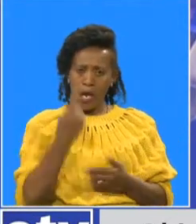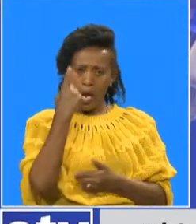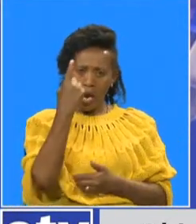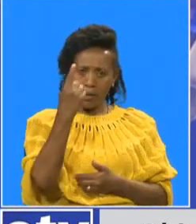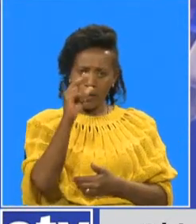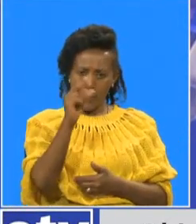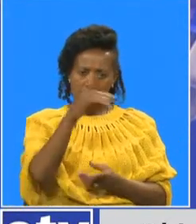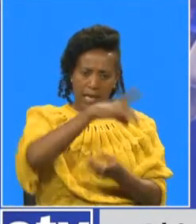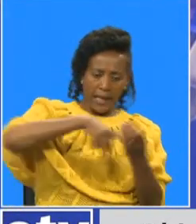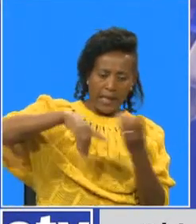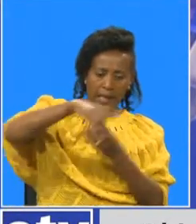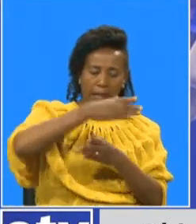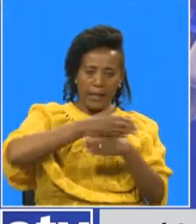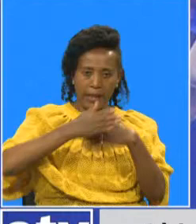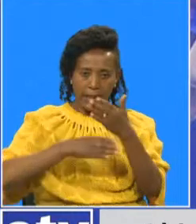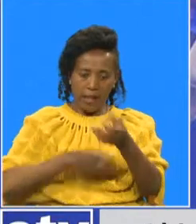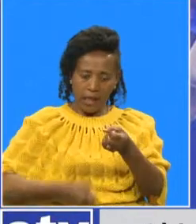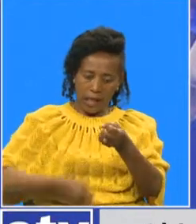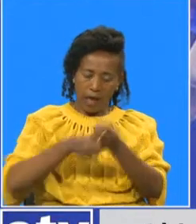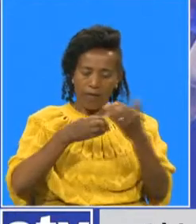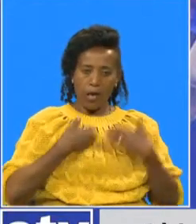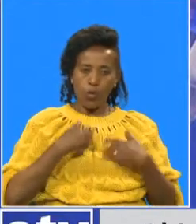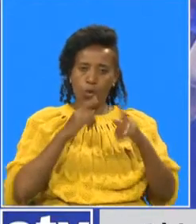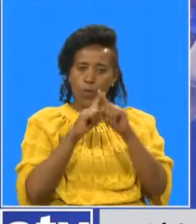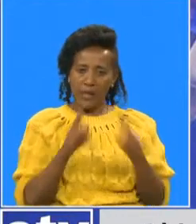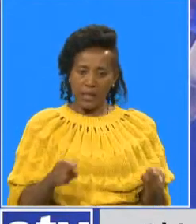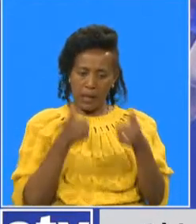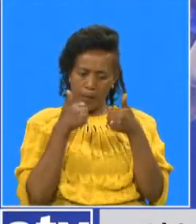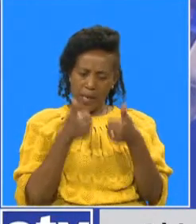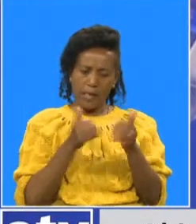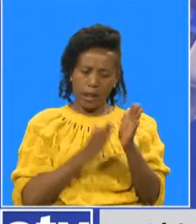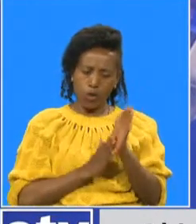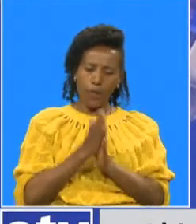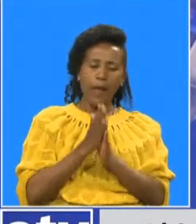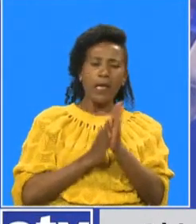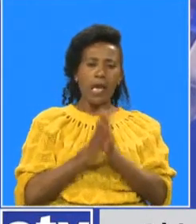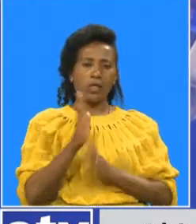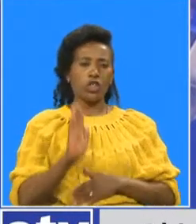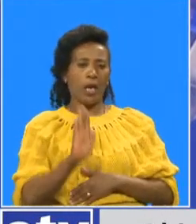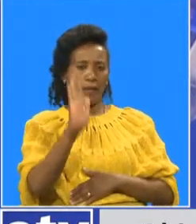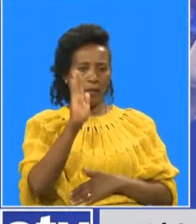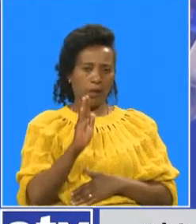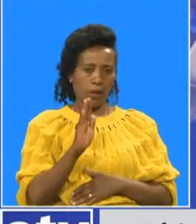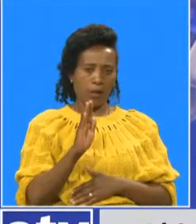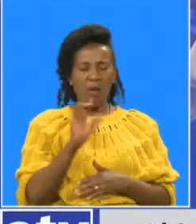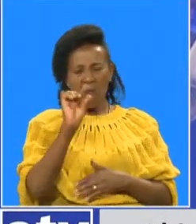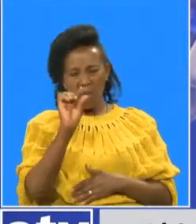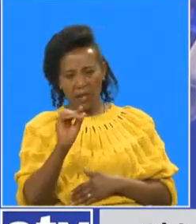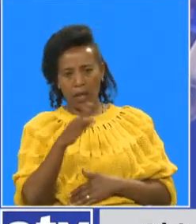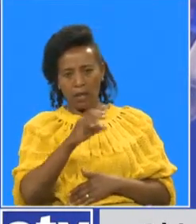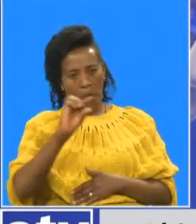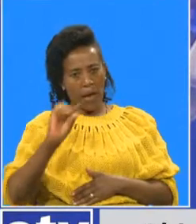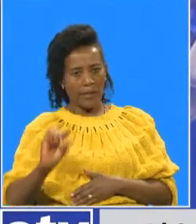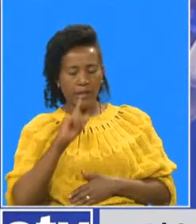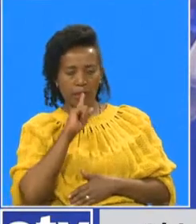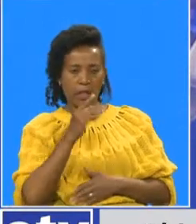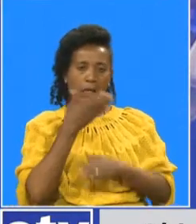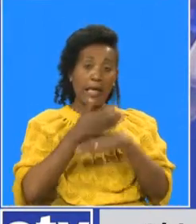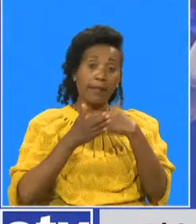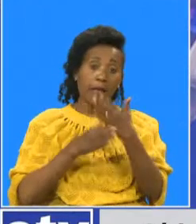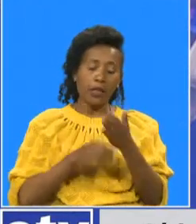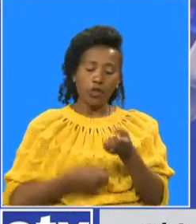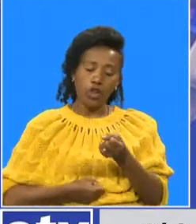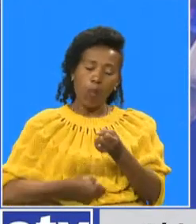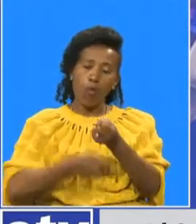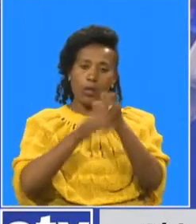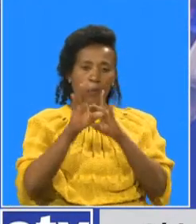አንድ በክልል ደረጃ ድጋፍ የሚያደርጉ አሉ። በተለይ እነዚህ በራሳቸው ተነሳሽነት በጥቃቅንም በአነስተኛም እየተደራጁ